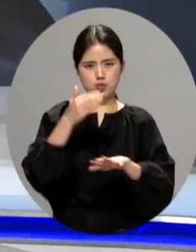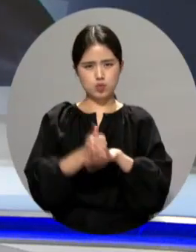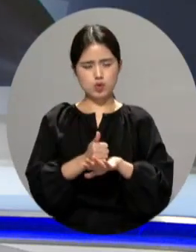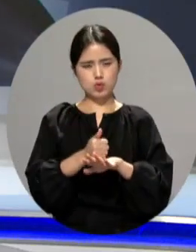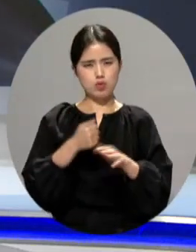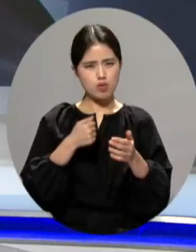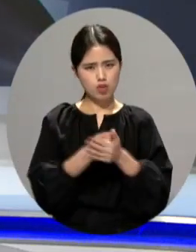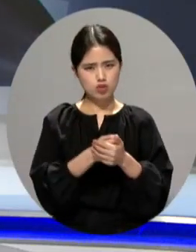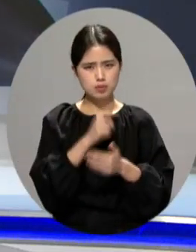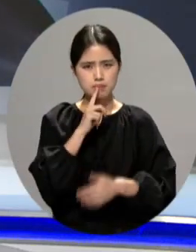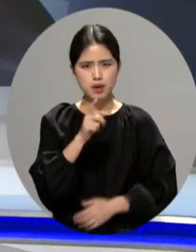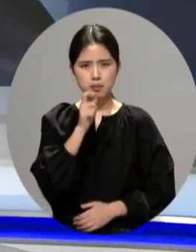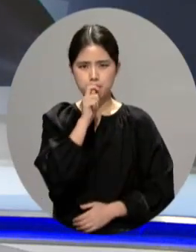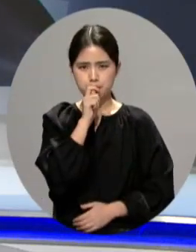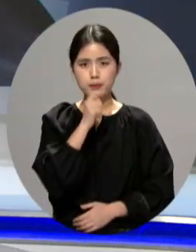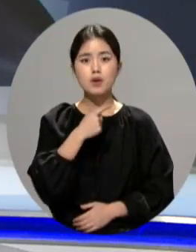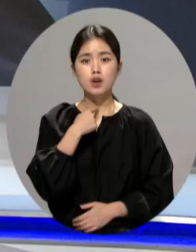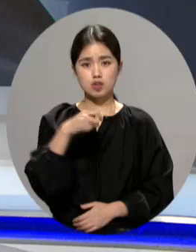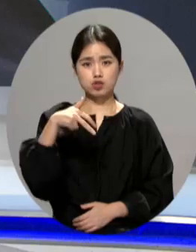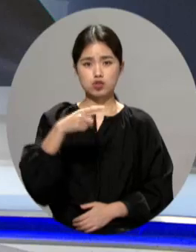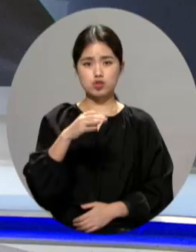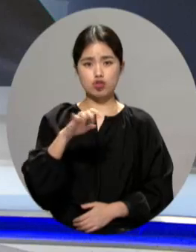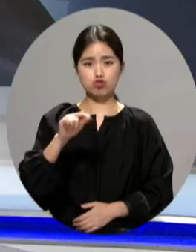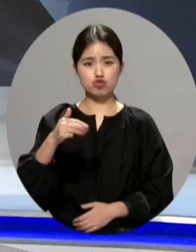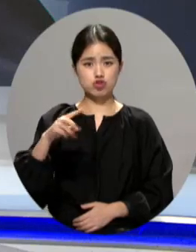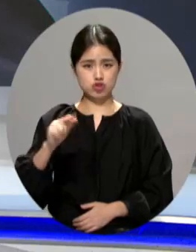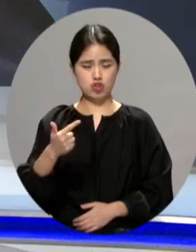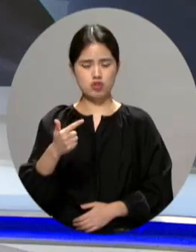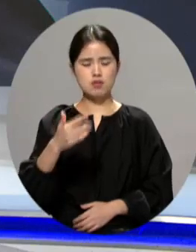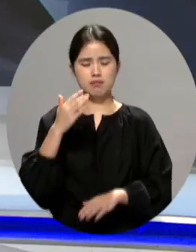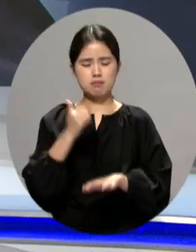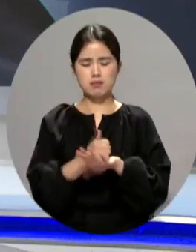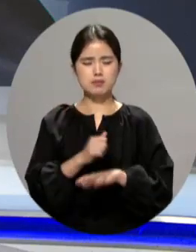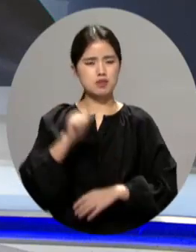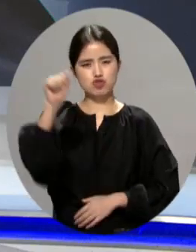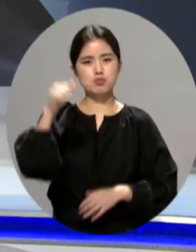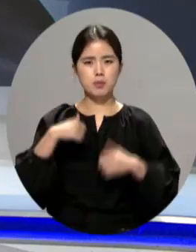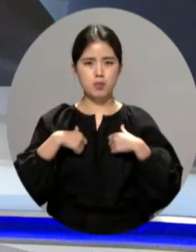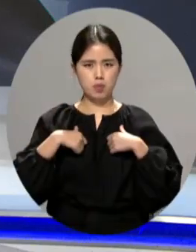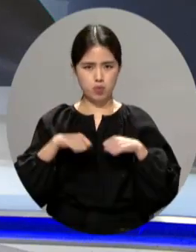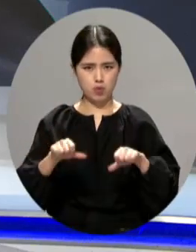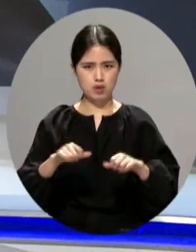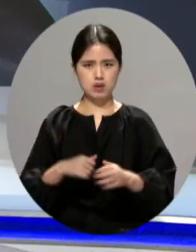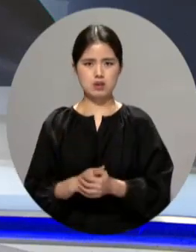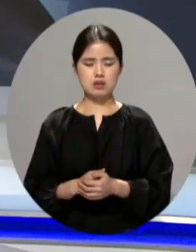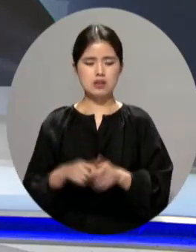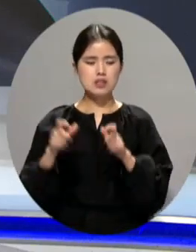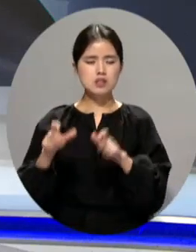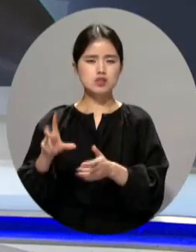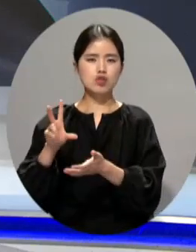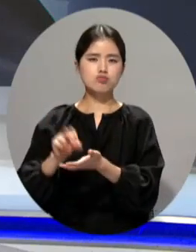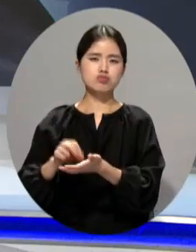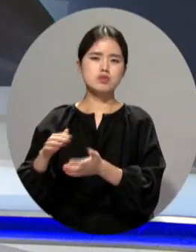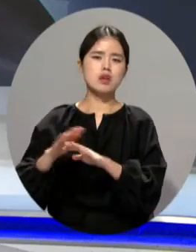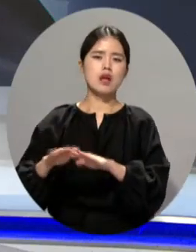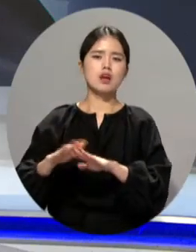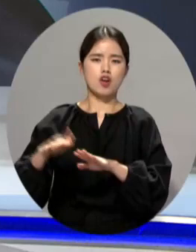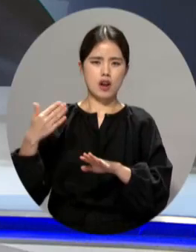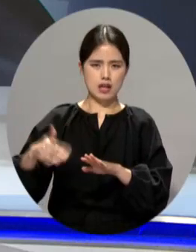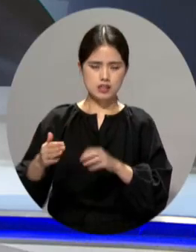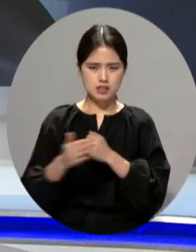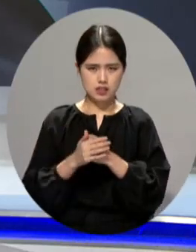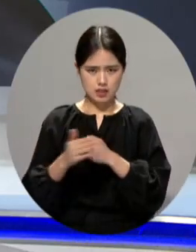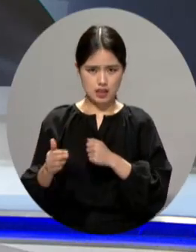미뤄왔던 정운천 의원이 끝내 불출마를 결정했습니다. 산적한 지역 현안 명분을 내세웠지만